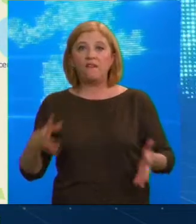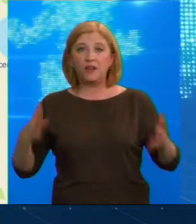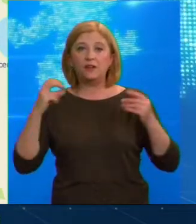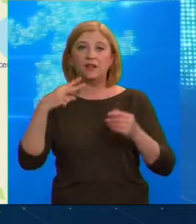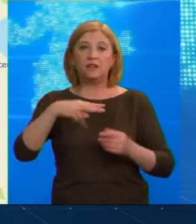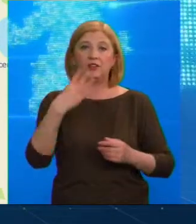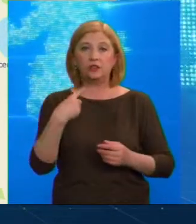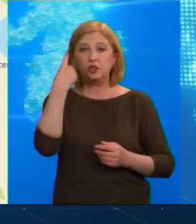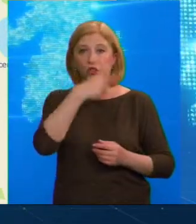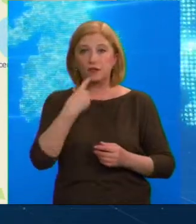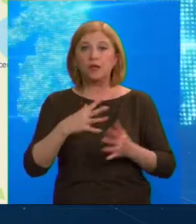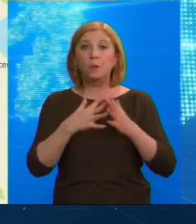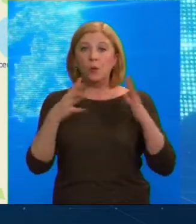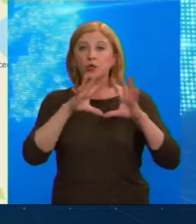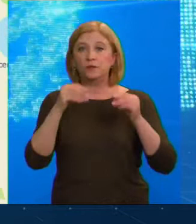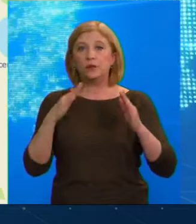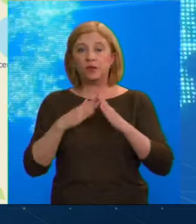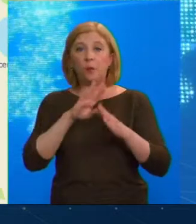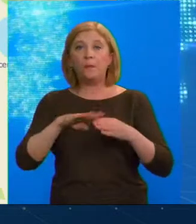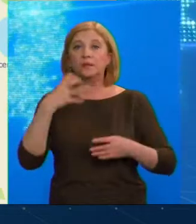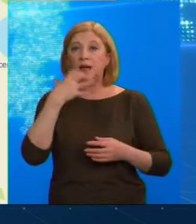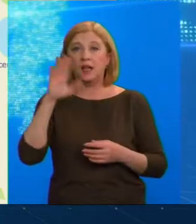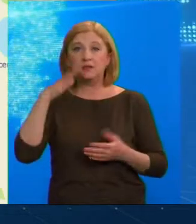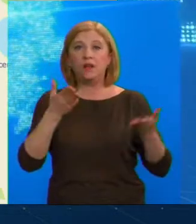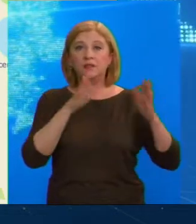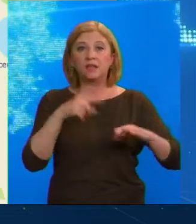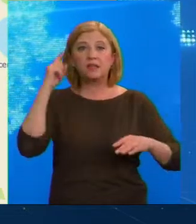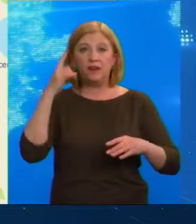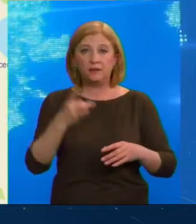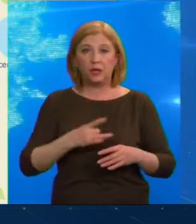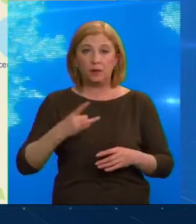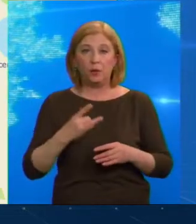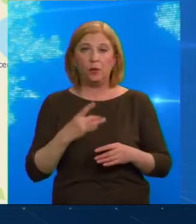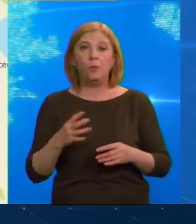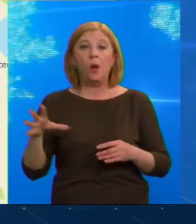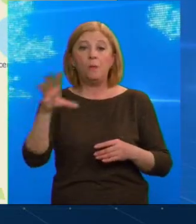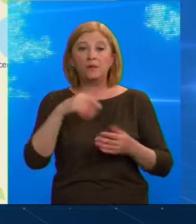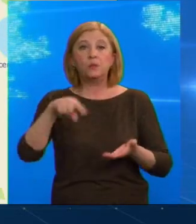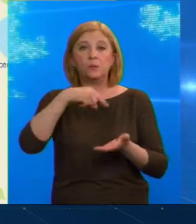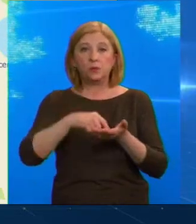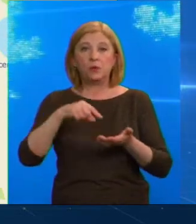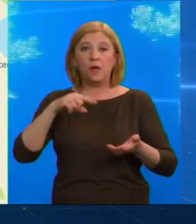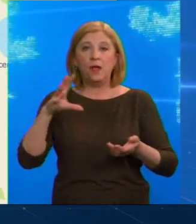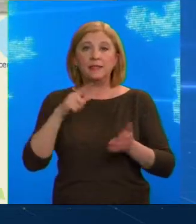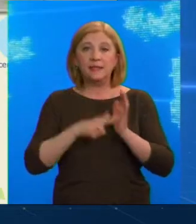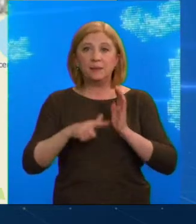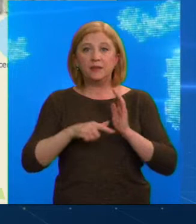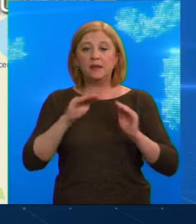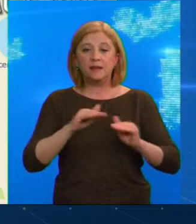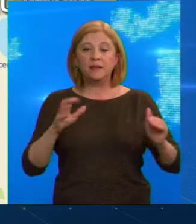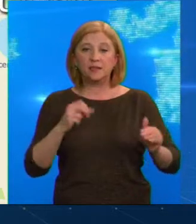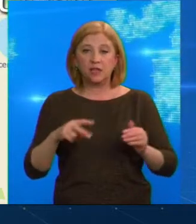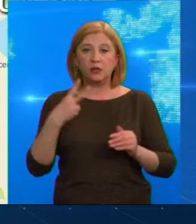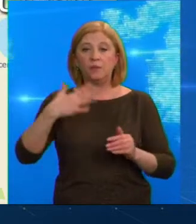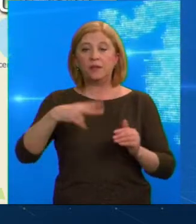24 частных. Больше всего домов без горячей воды останется в Ленинском районе. Кроме того, по всему мегаполису опрессовка затронет 70 детских садов, 52 школы